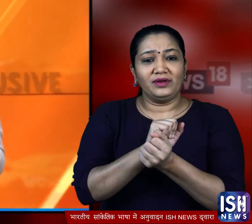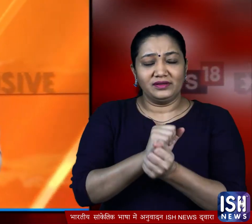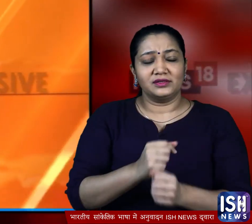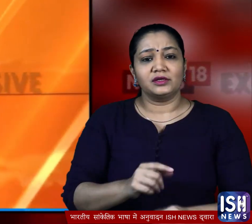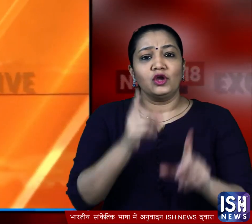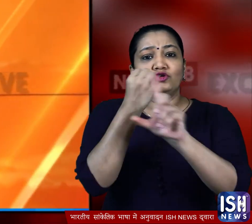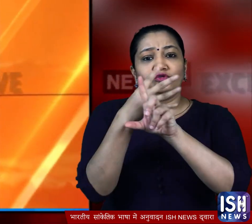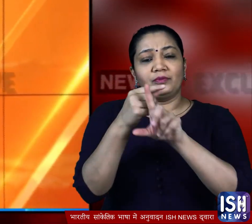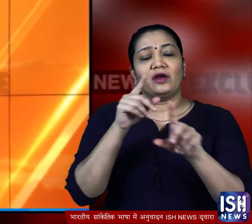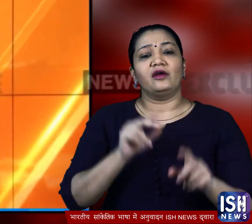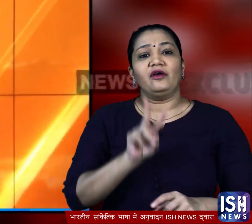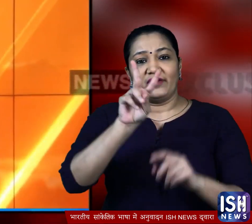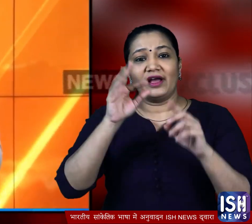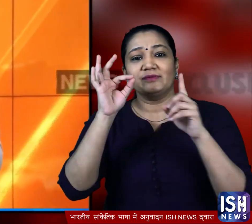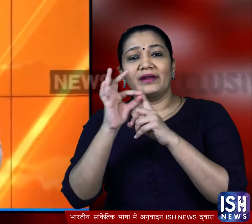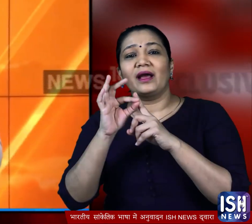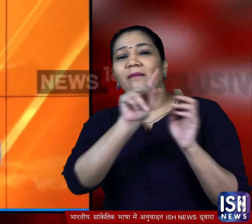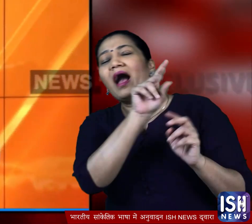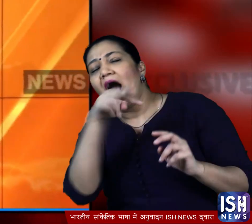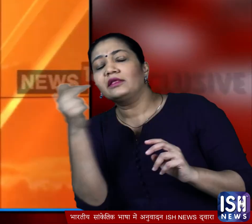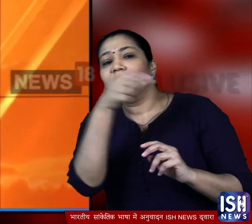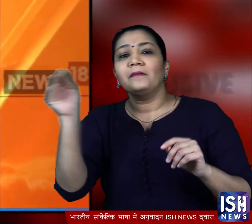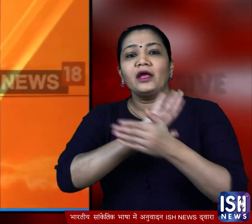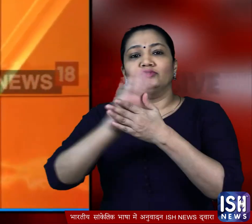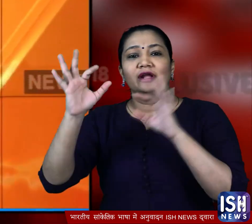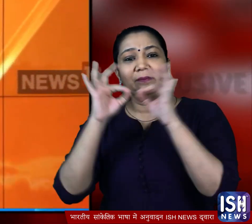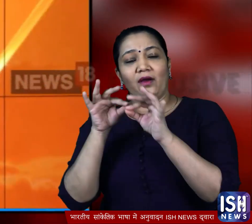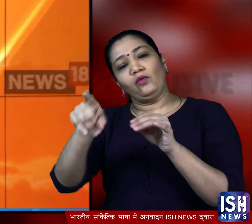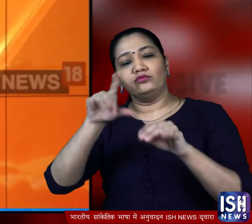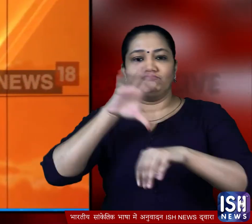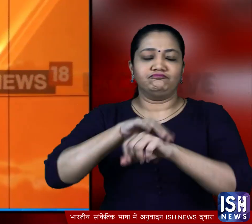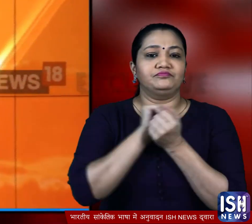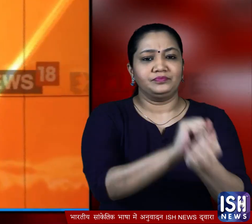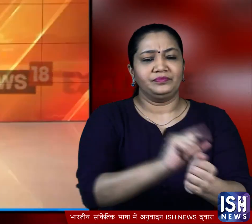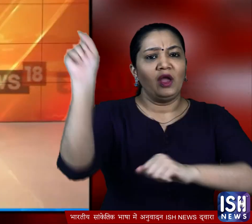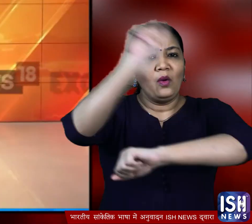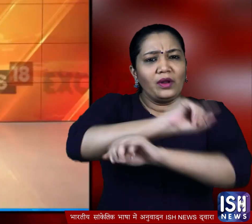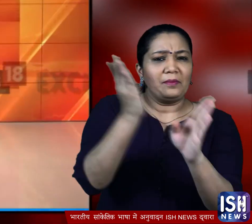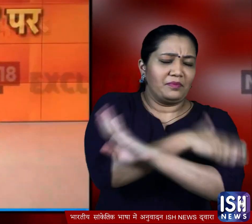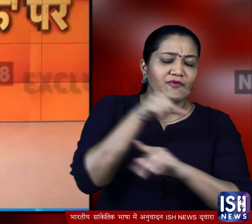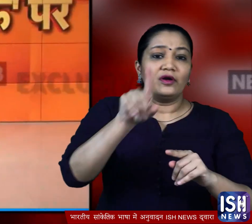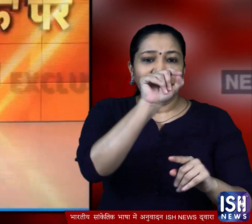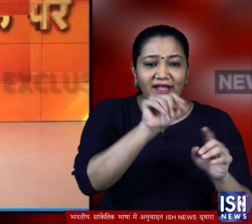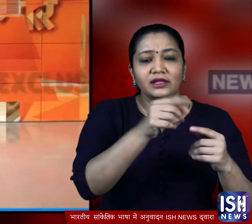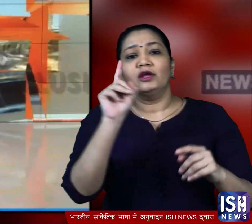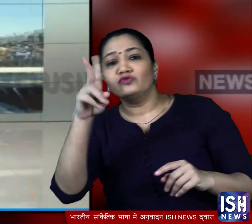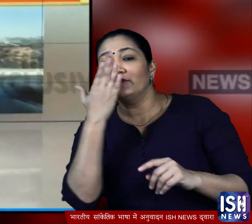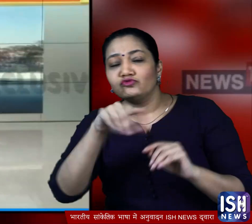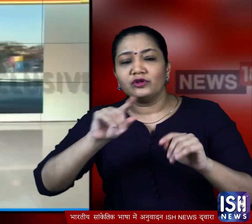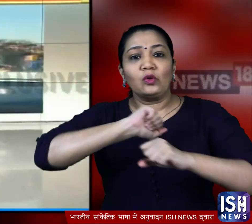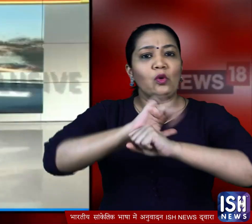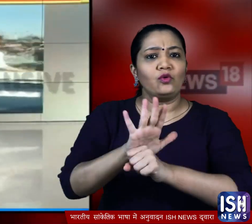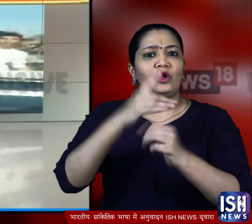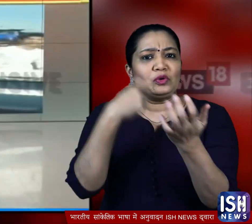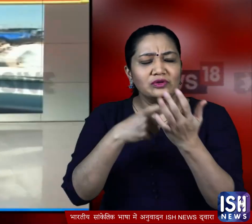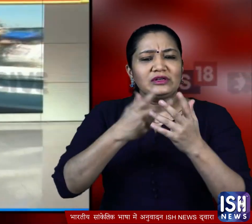ने यूट्यूबर विकास पाठक उर्फ हिंदुस्तानी भाऊ को गिरफ्तार कर लिया। एक दिन पहले ही बड़ी संख्या में 10वीं और 12वीं के छात्रों ने